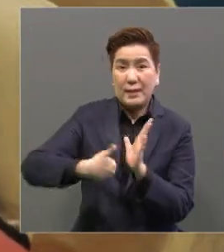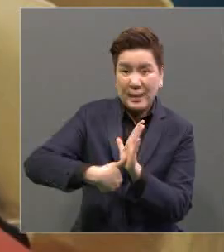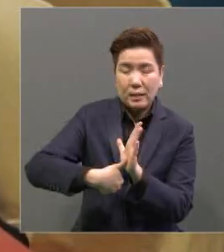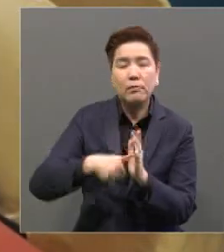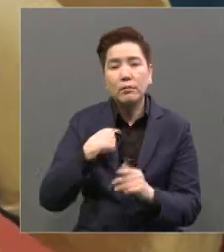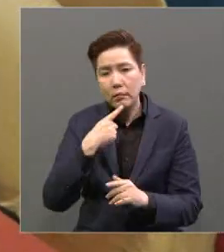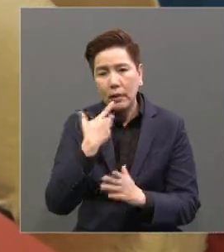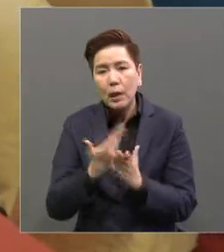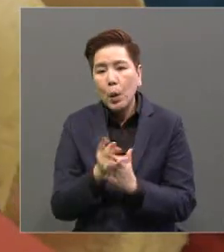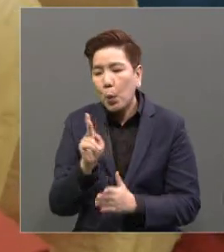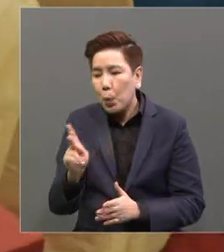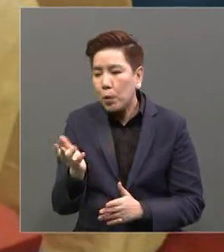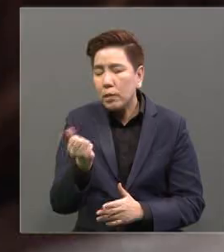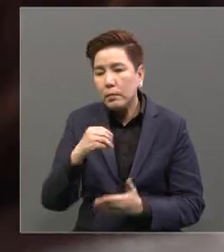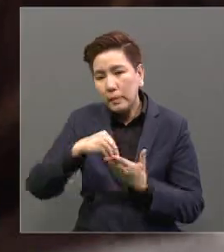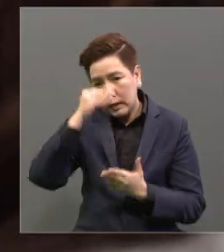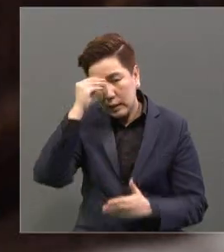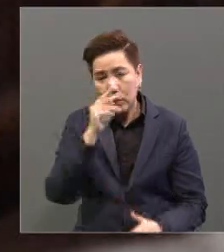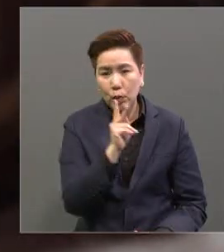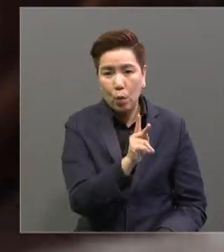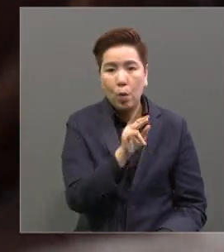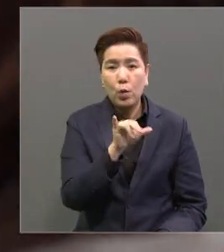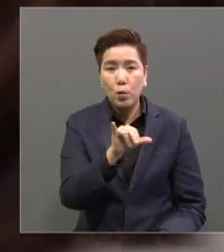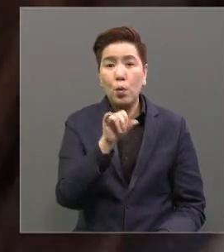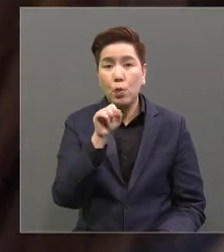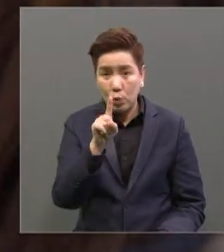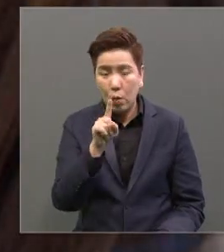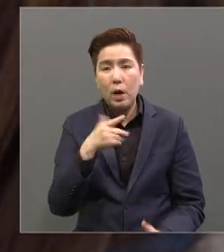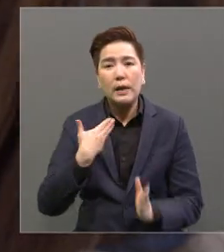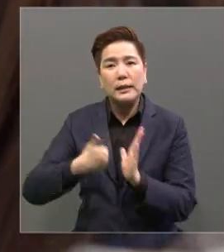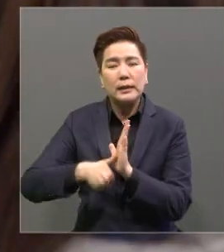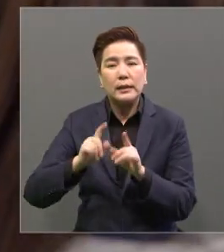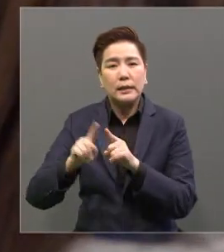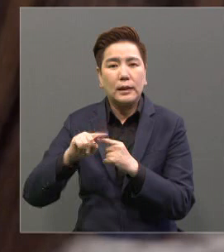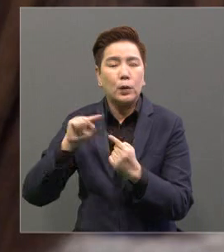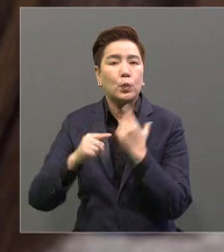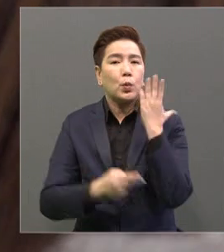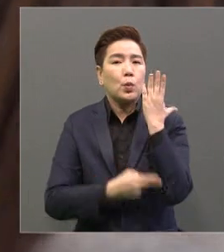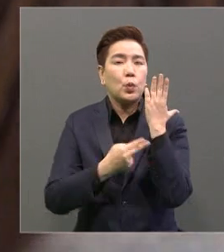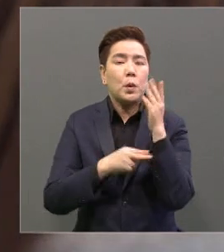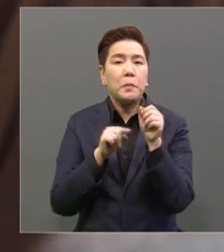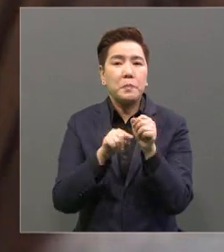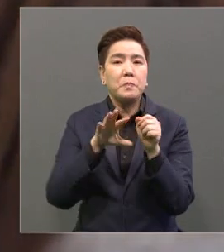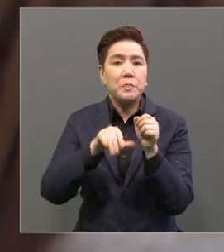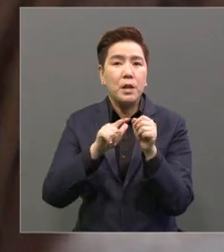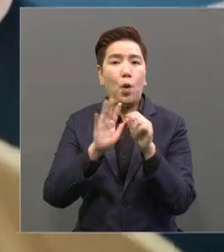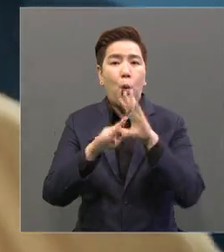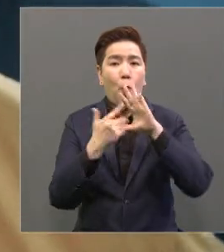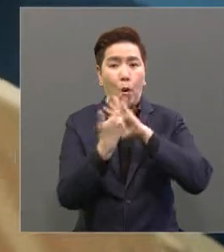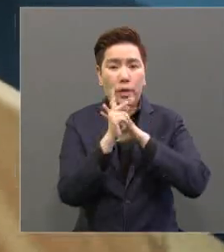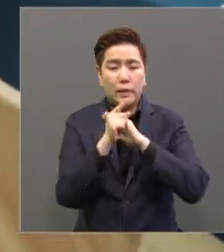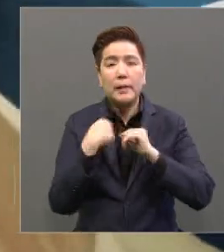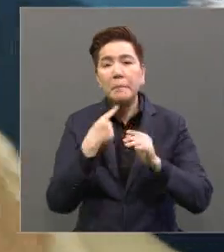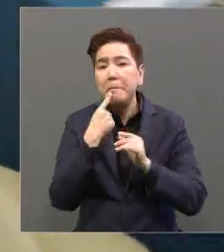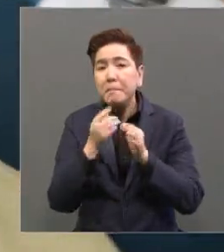ทุนให้กู้ยืมเพื่อการศึกษาหรือว่ากยศ.แล้วก็หนี้ครัวเรือนด้วยนะครับงานจัดขึ้นที่โรงแรมโคสะอำเภอเมืองจังหวัดขอนแก่น